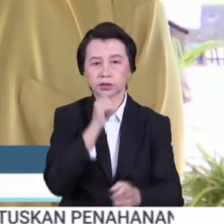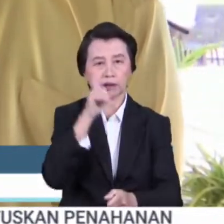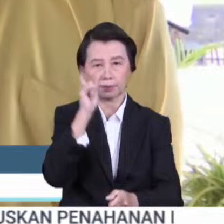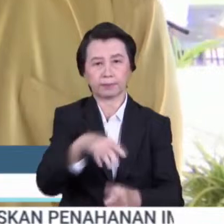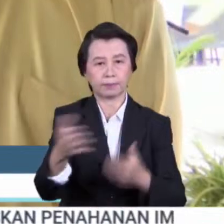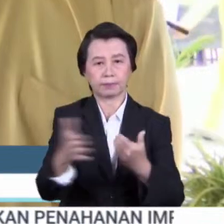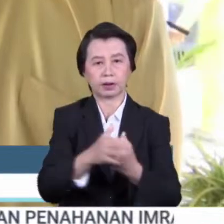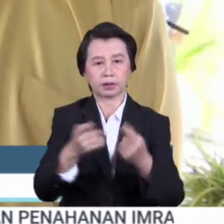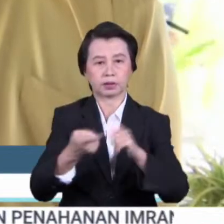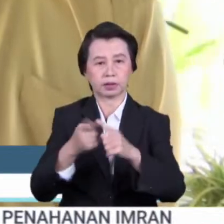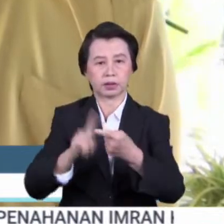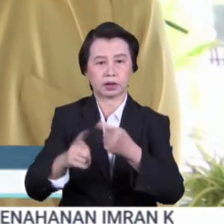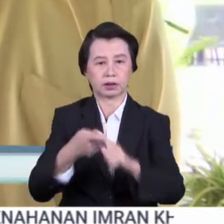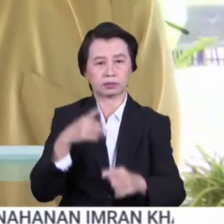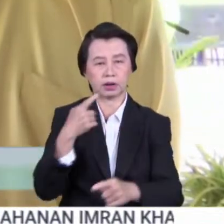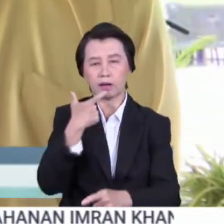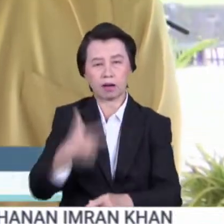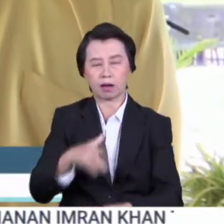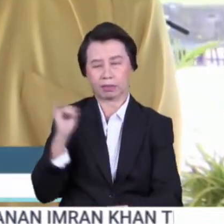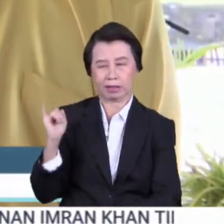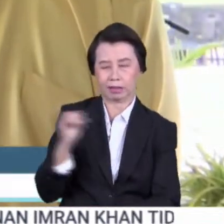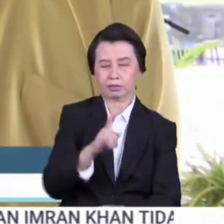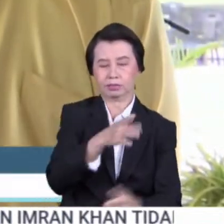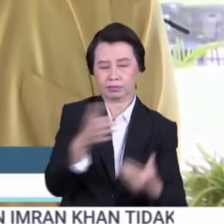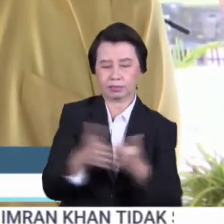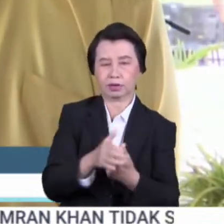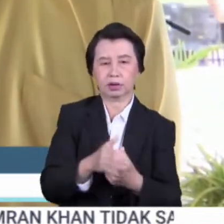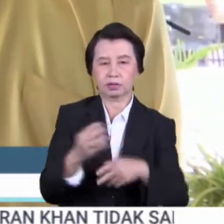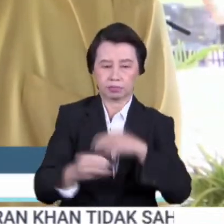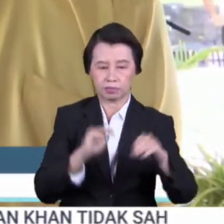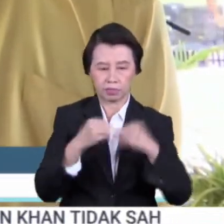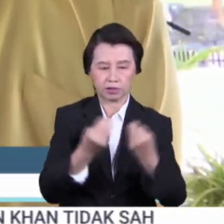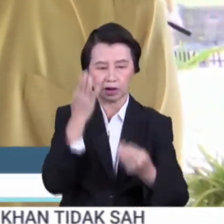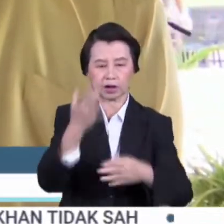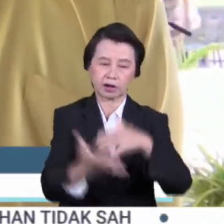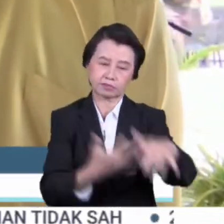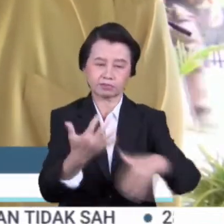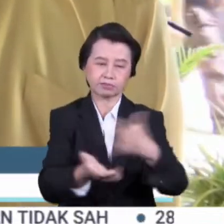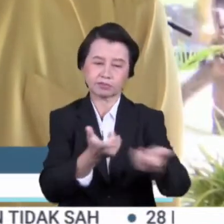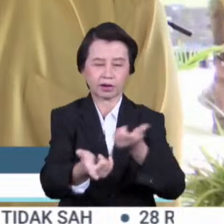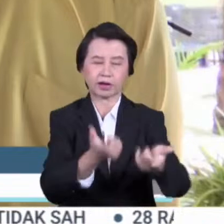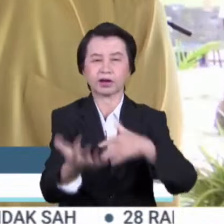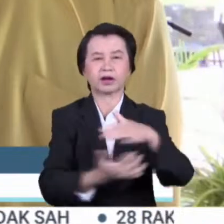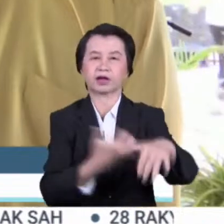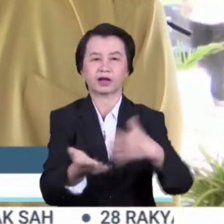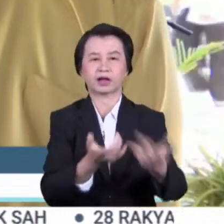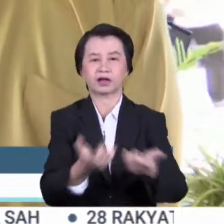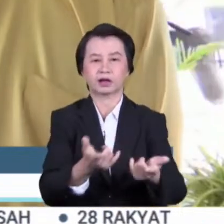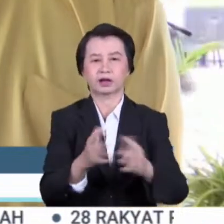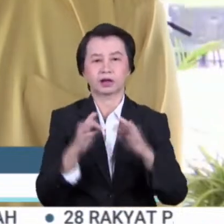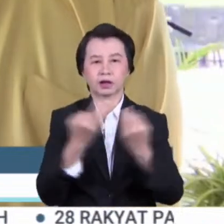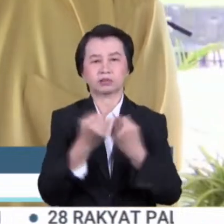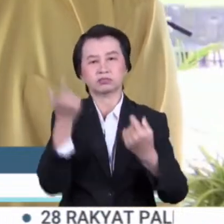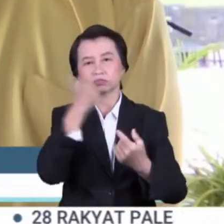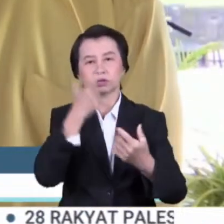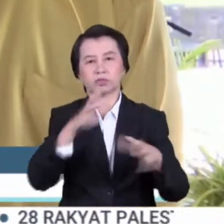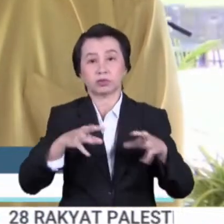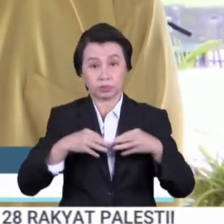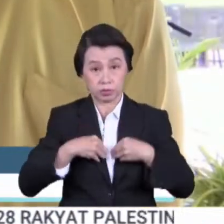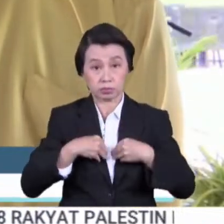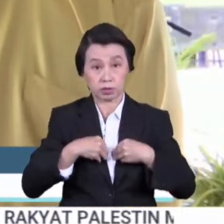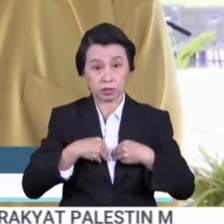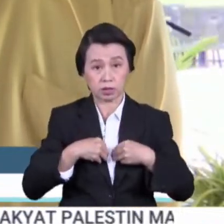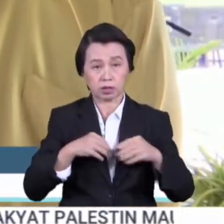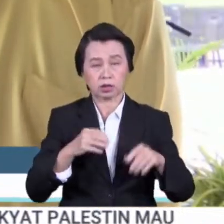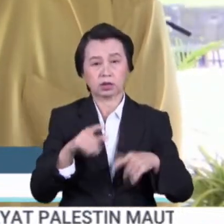pada rakan-rakan yang lama. Dan masyarakat dah mula yakin lah. Kalau dulu dia bebas dari penjara, keluarga pun tak nak terima. Hari ni